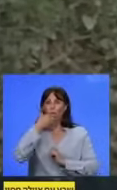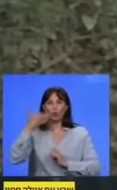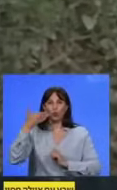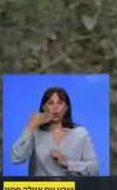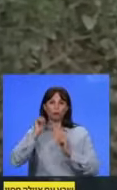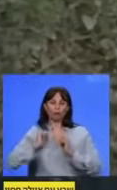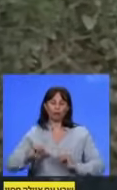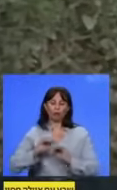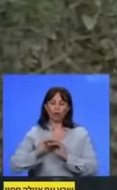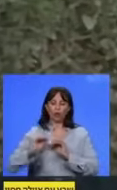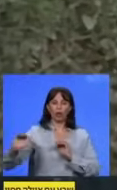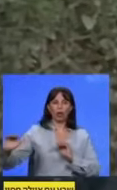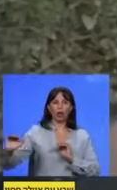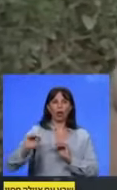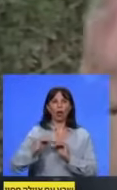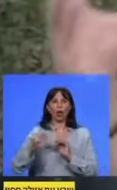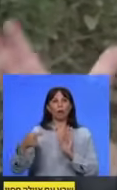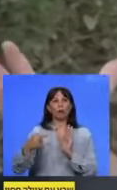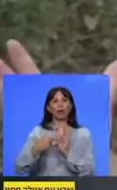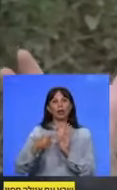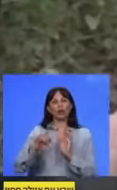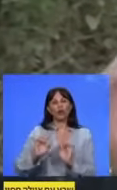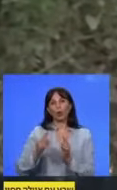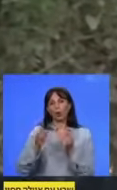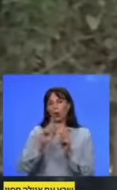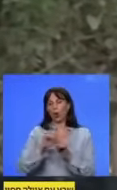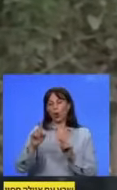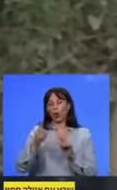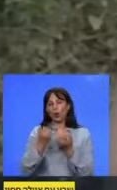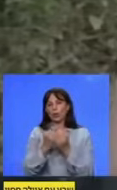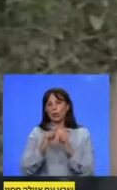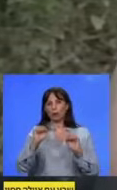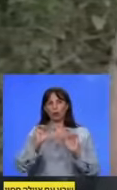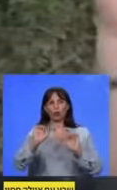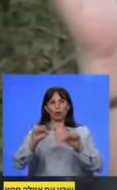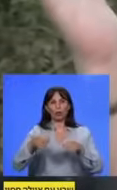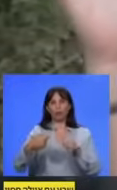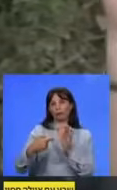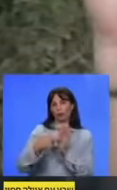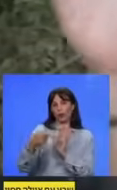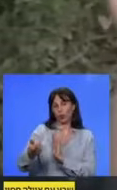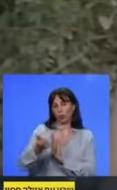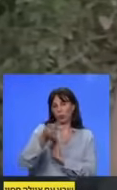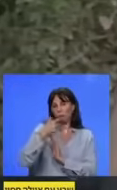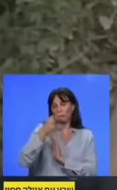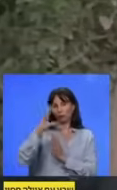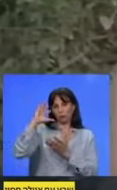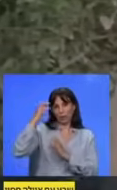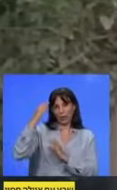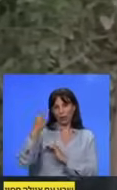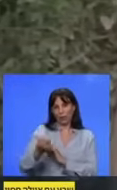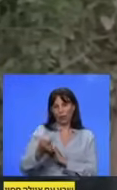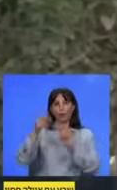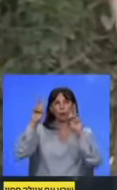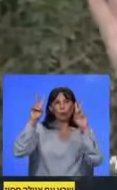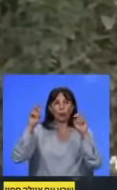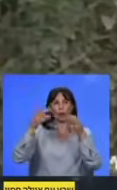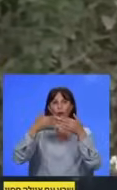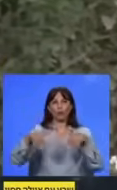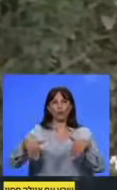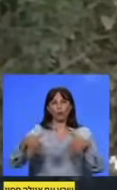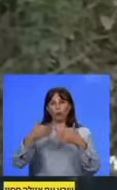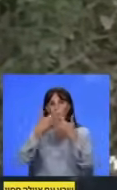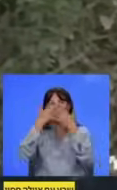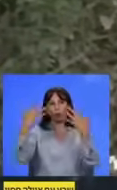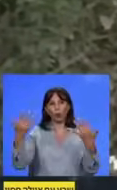ושקטה, מפני שהאירוע לא יוצא מכלל שליטה, כי ברגע שהוא פסיכי, כביכול, לכאורה, זה מוגדר גבולות גזרה מאוד ברורים